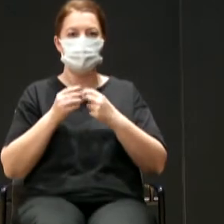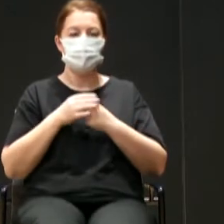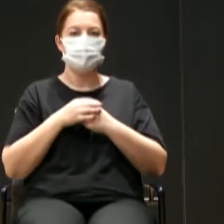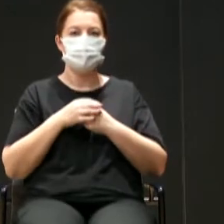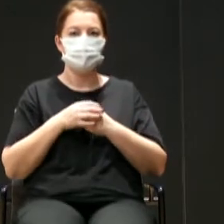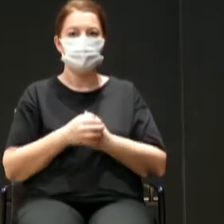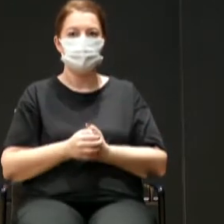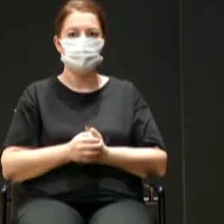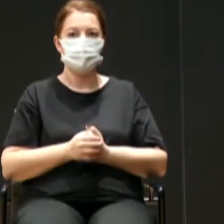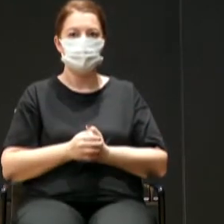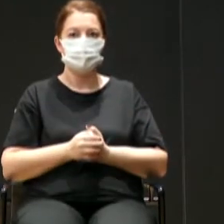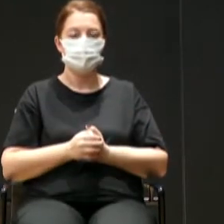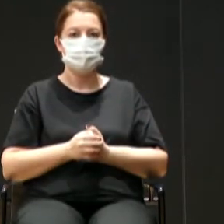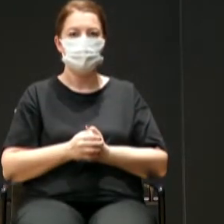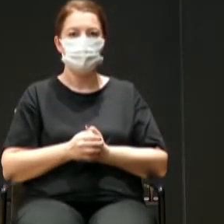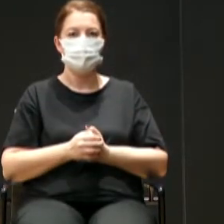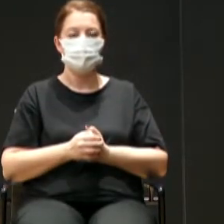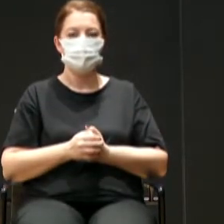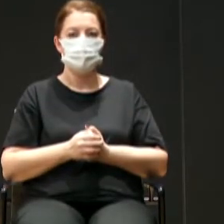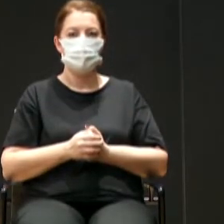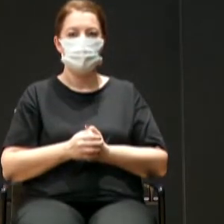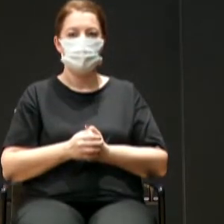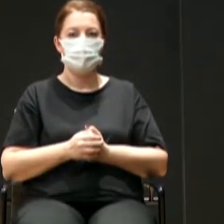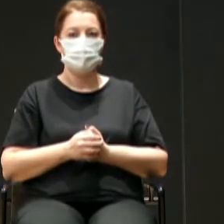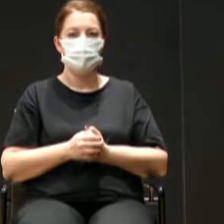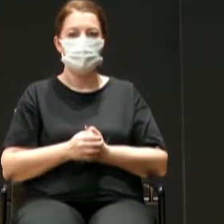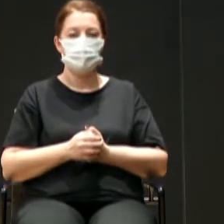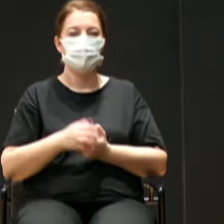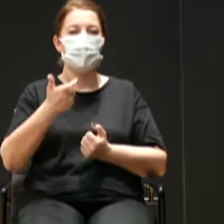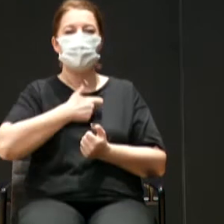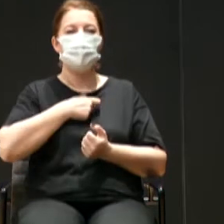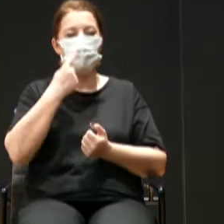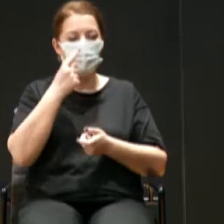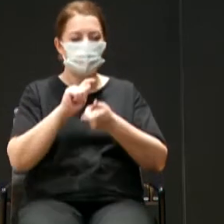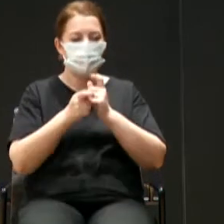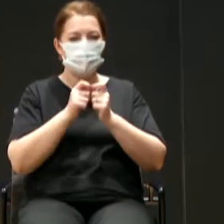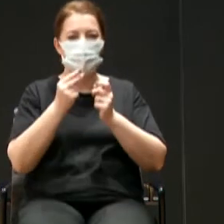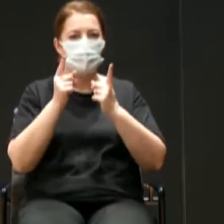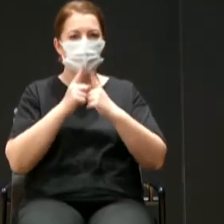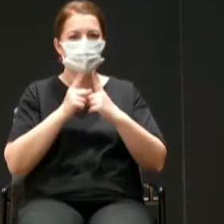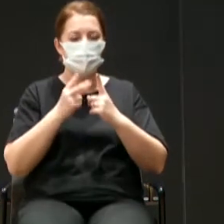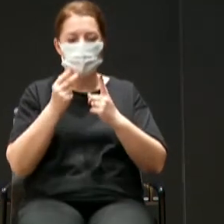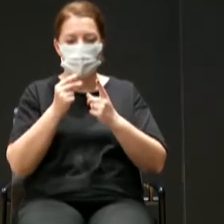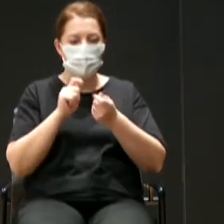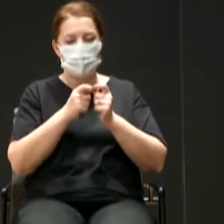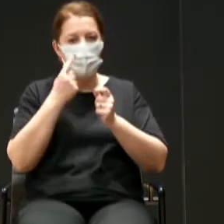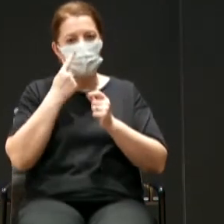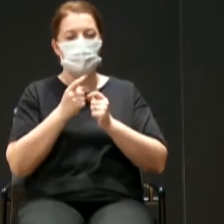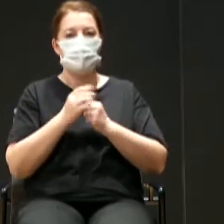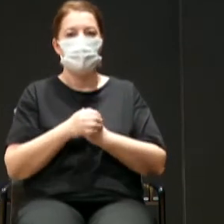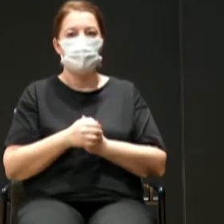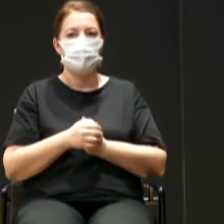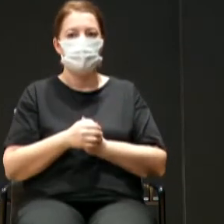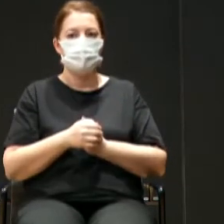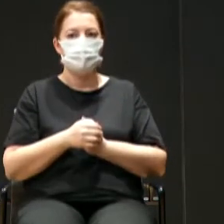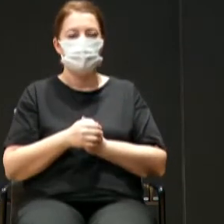İmarlık bir konu yok. Sadece yönetmelikle alakalı. Yönetmeliği güncelleyecek hukuk komisyonu, tarife de fiyatlandıracak. Yani